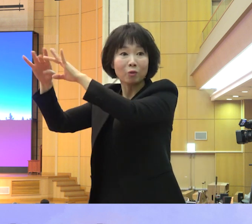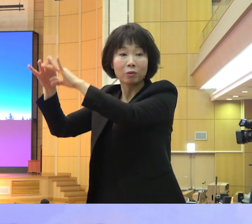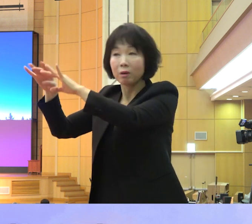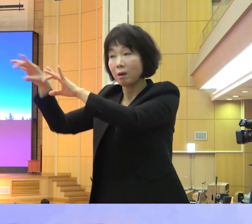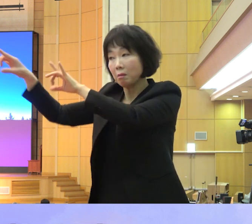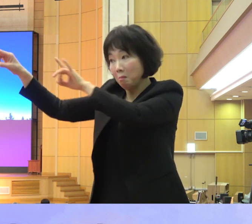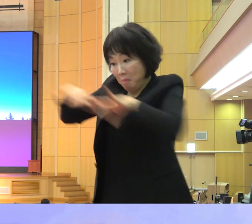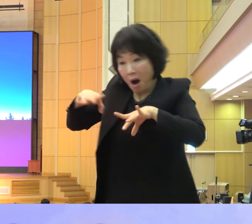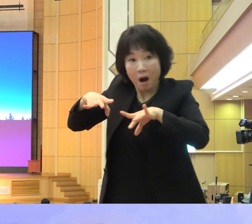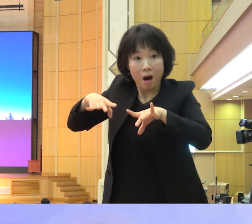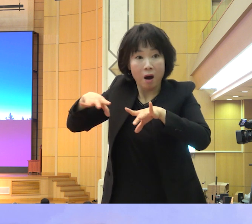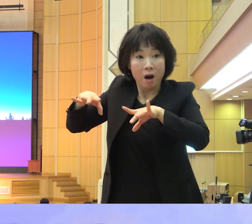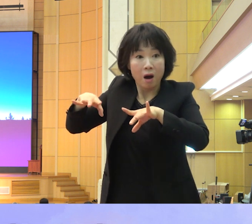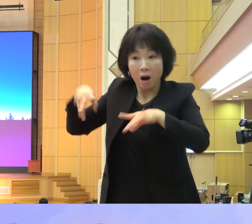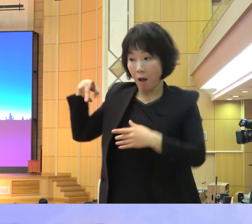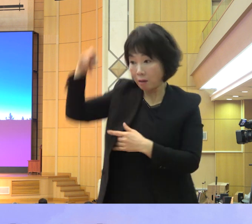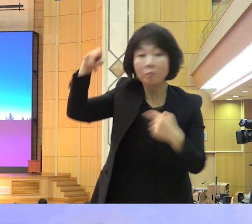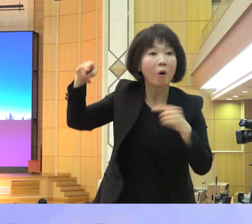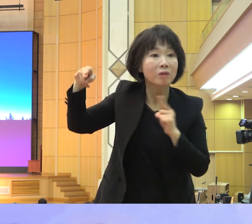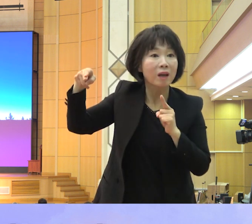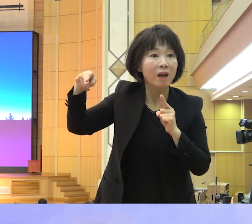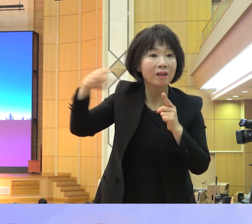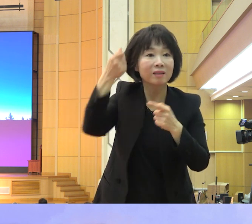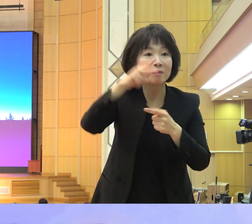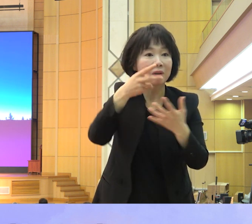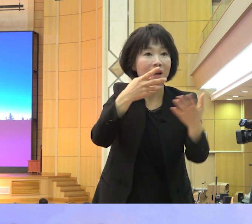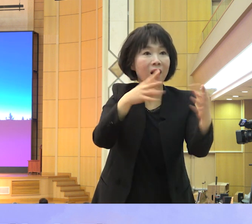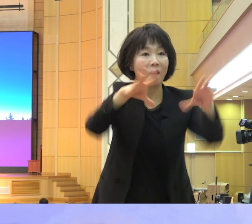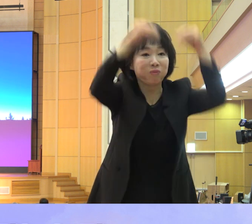하더라도 나오겠어요? 생각해 보세요.